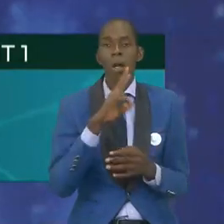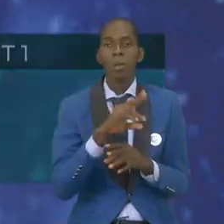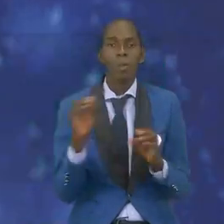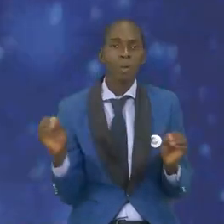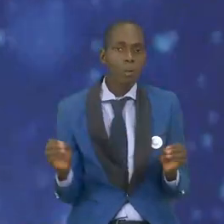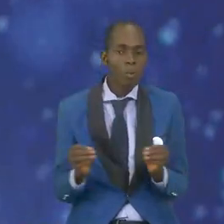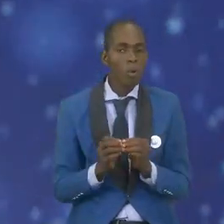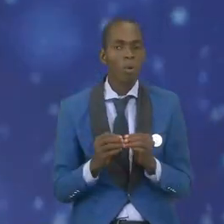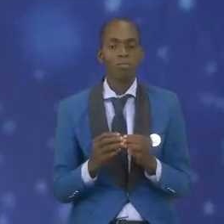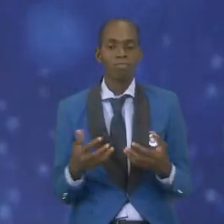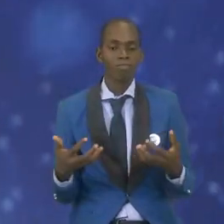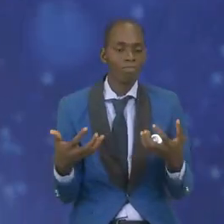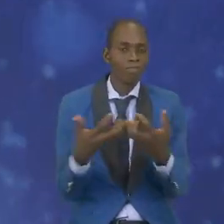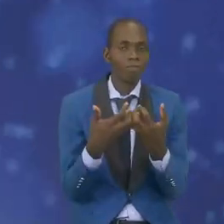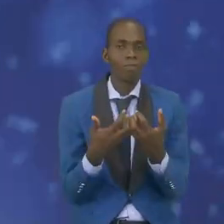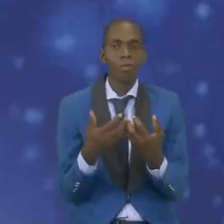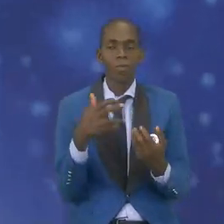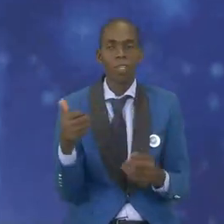en public.